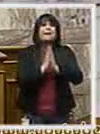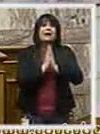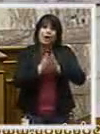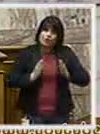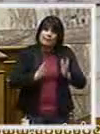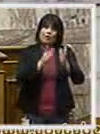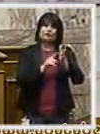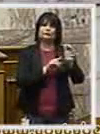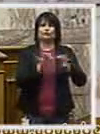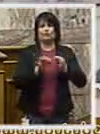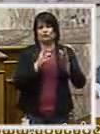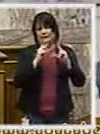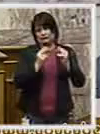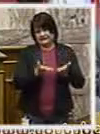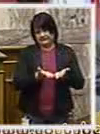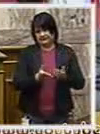στην ψηφοφορία.